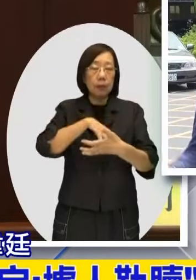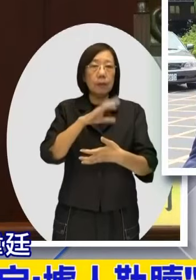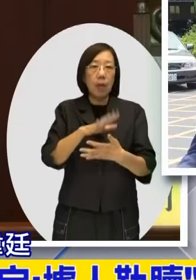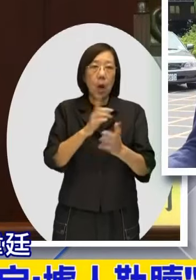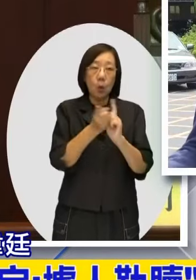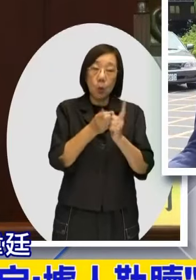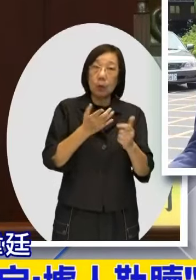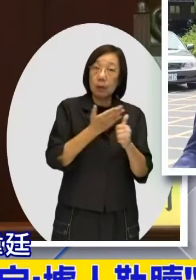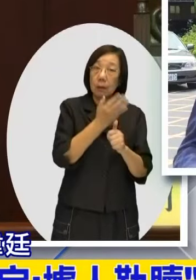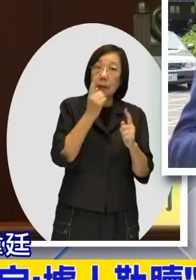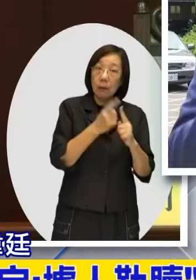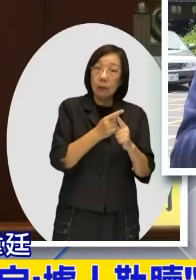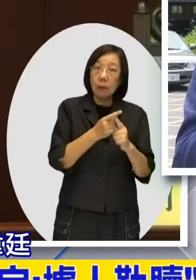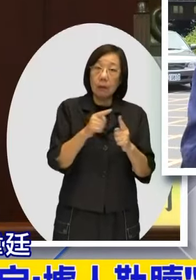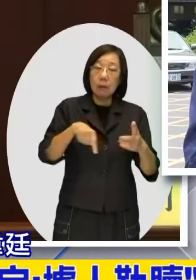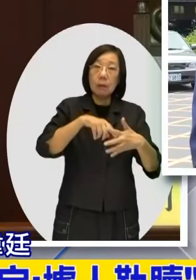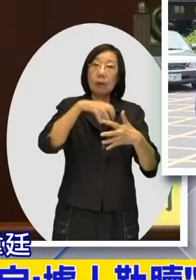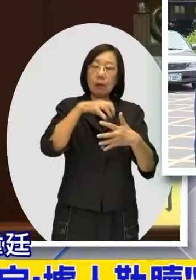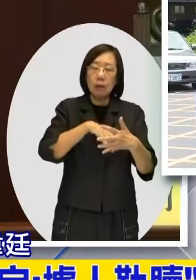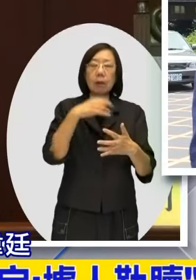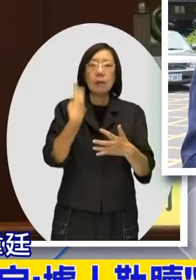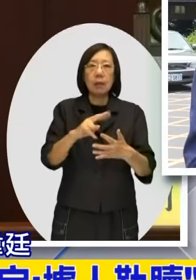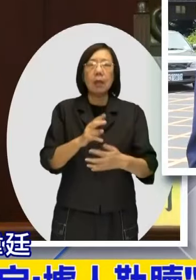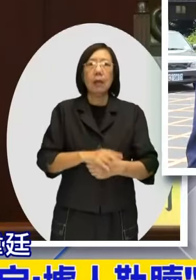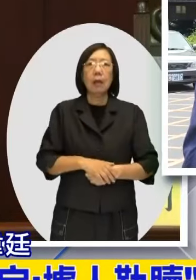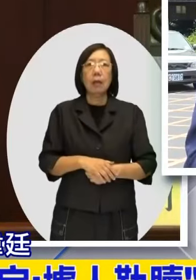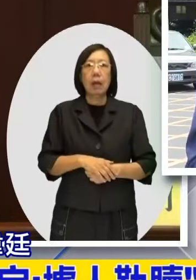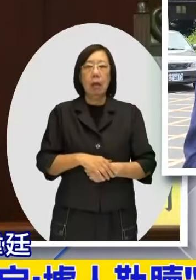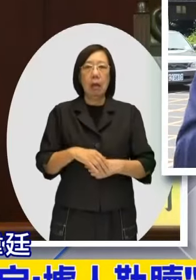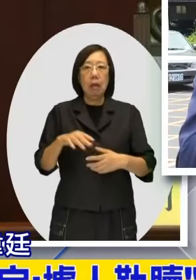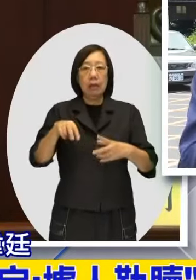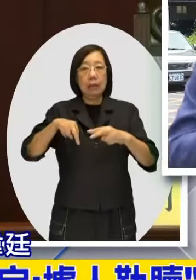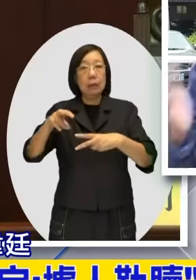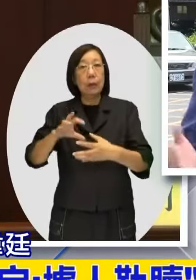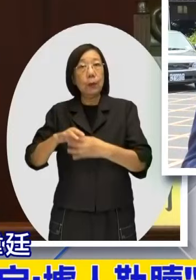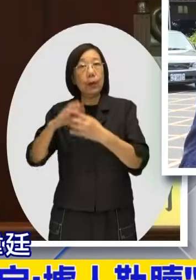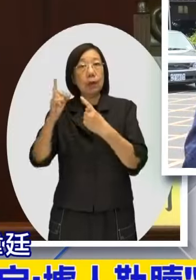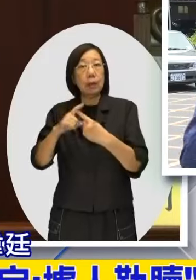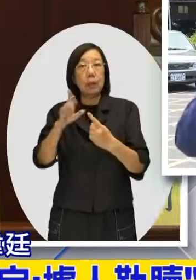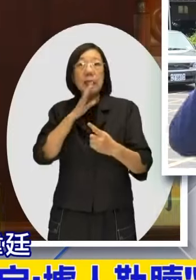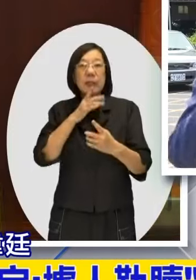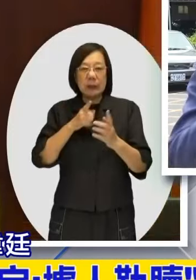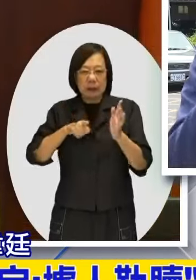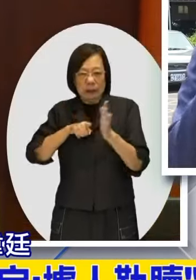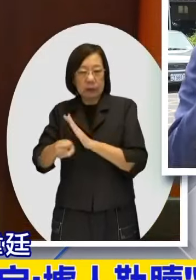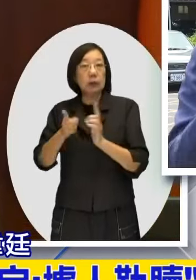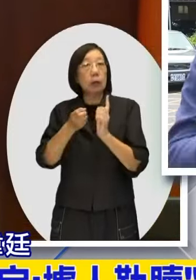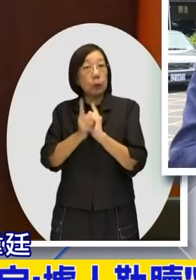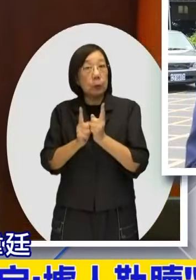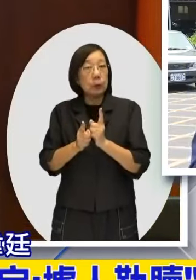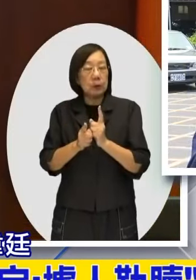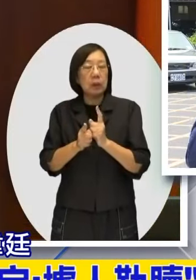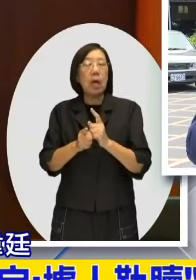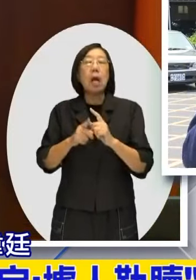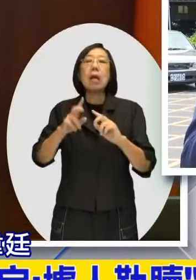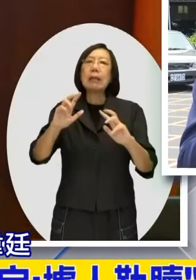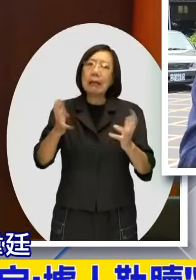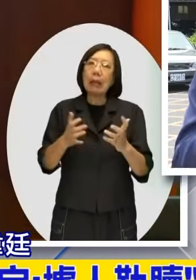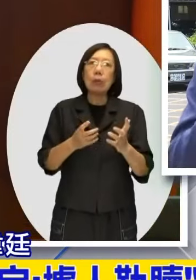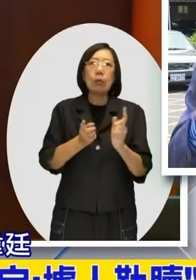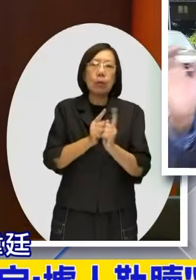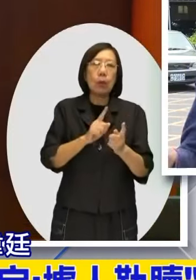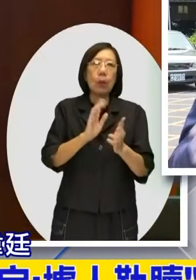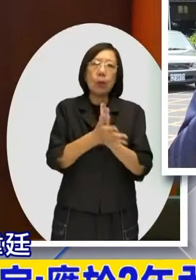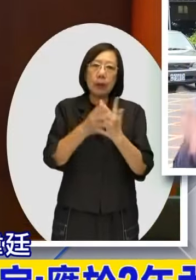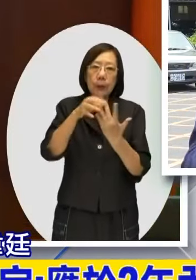分可能没有律师在场。可是最终法官以前的法官判决案重出供，都会依照在警察那边做的笔录。那如果